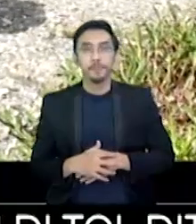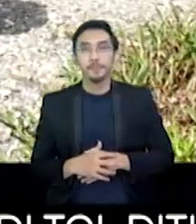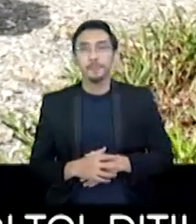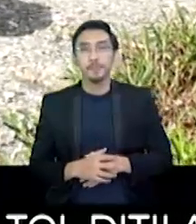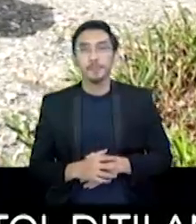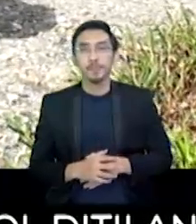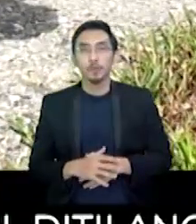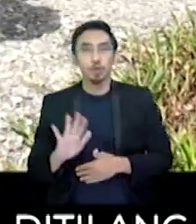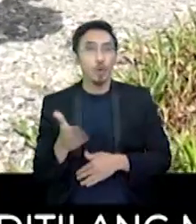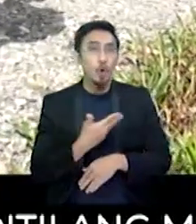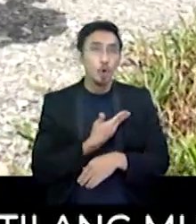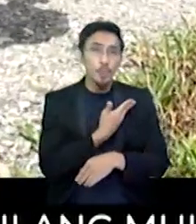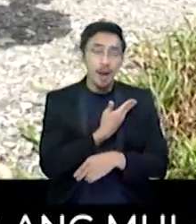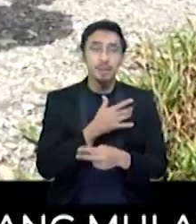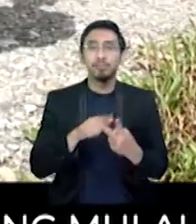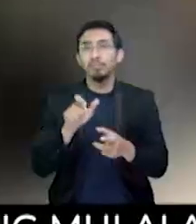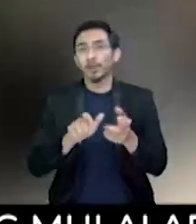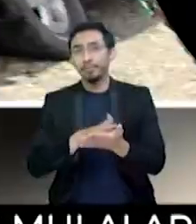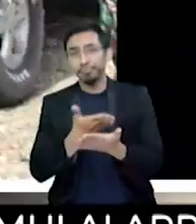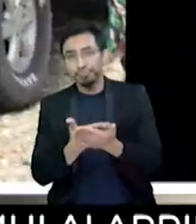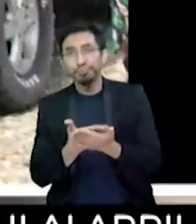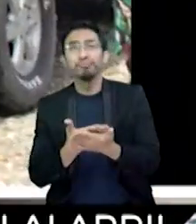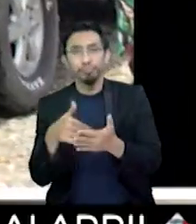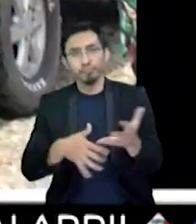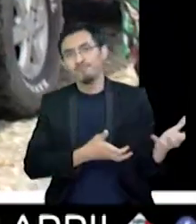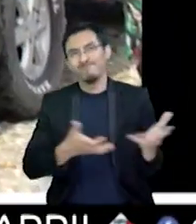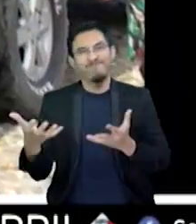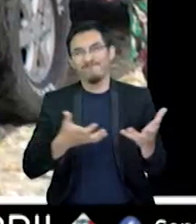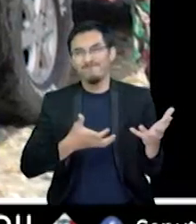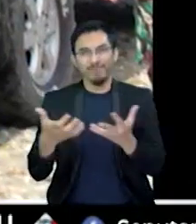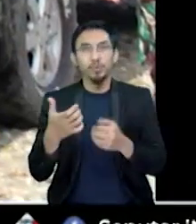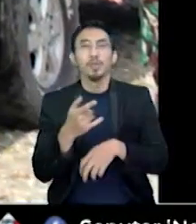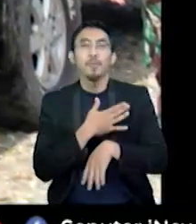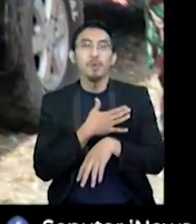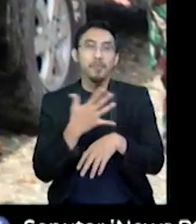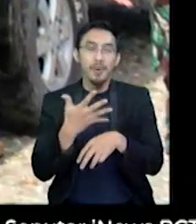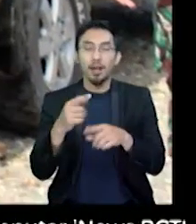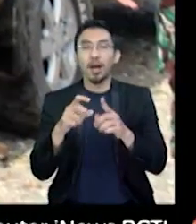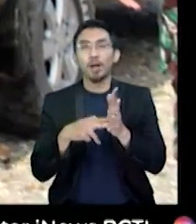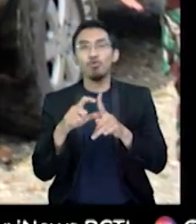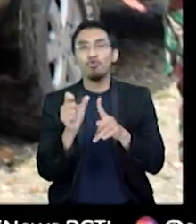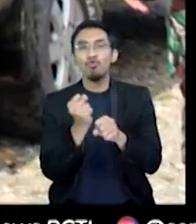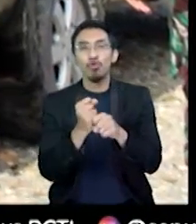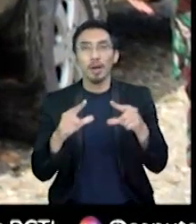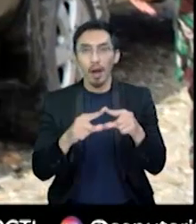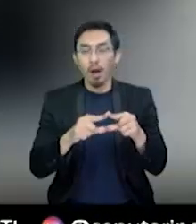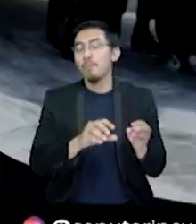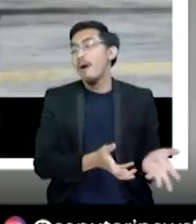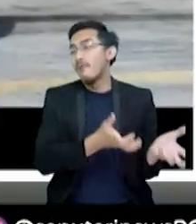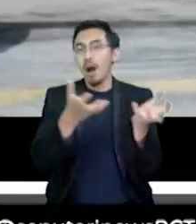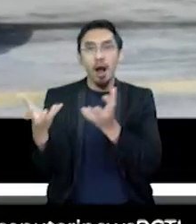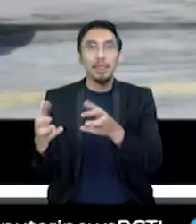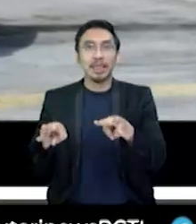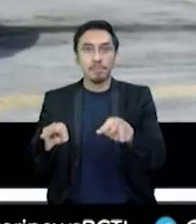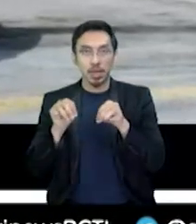Seluruh korban gugur dan terluka saat ini sudah dievakuasi dari Kabupaten Duga ke Timika, Papua. Korban luka tembak dan